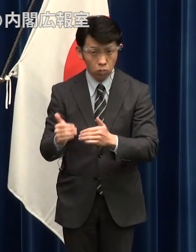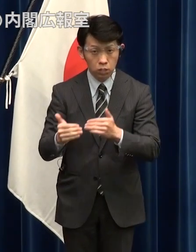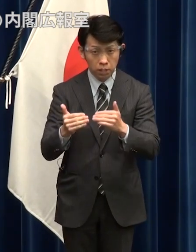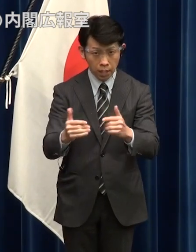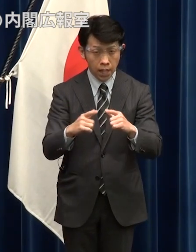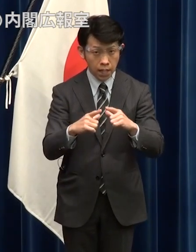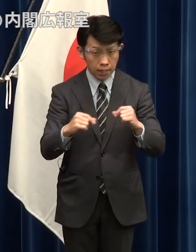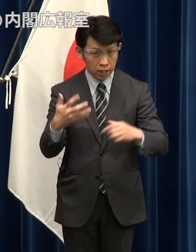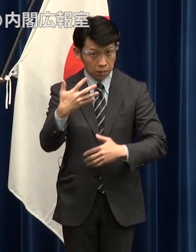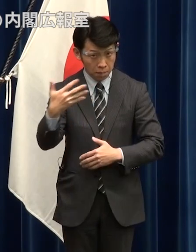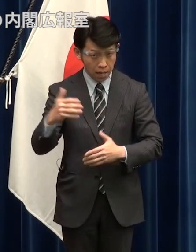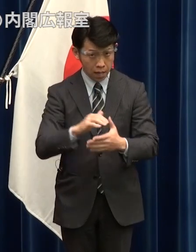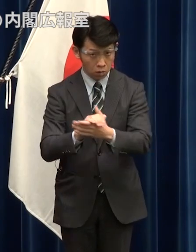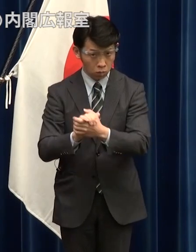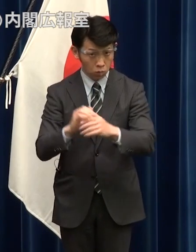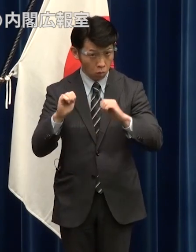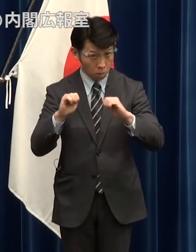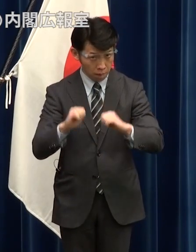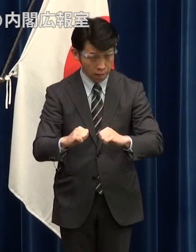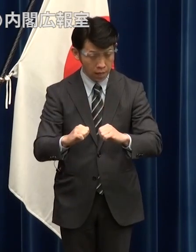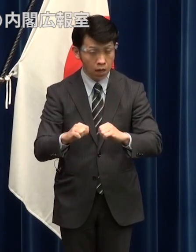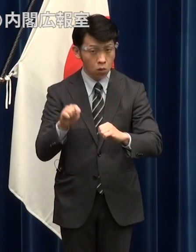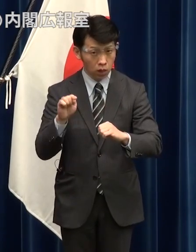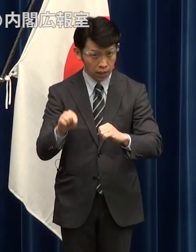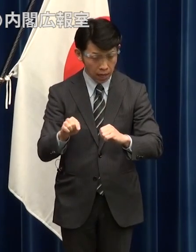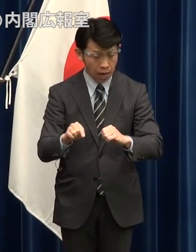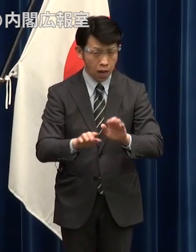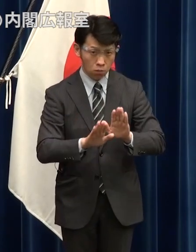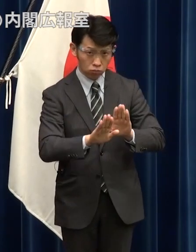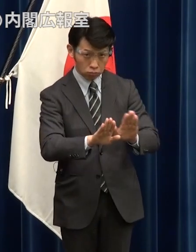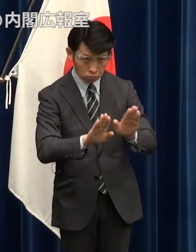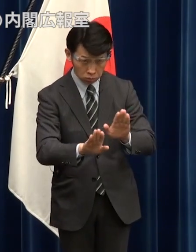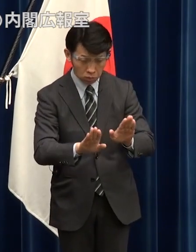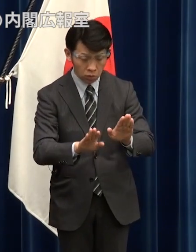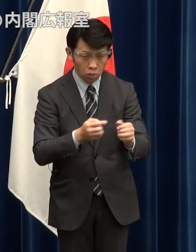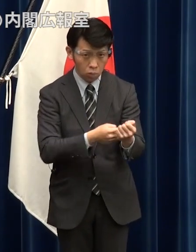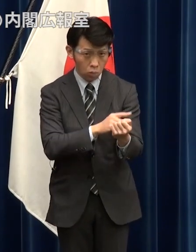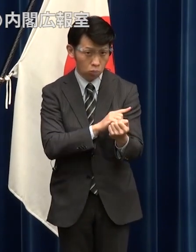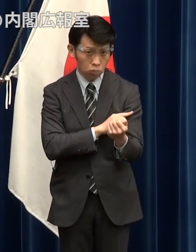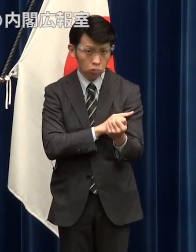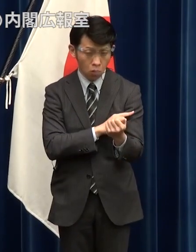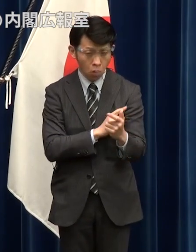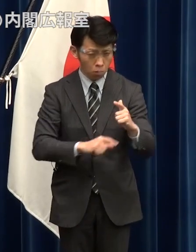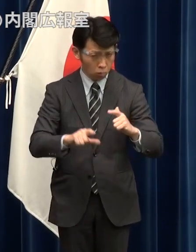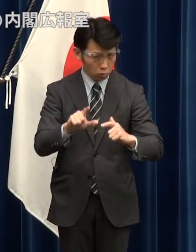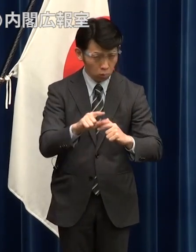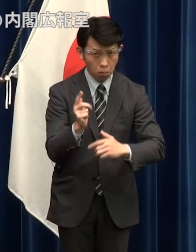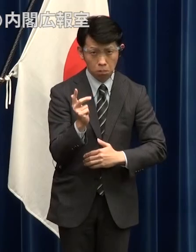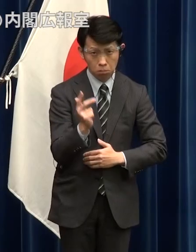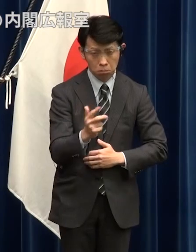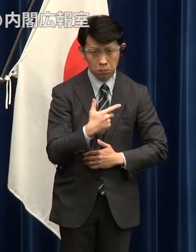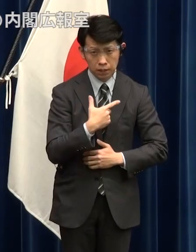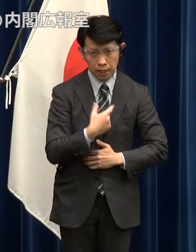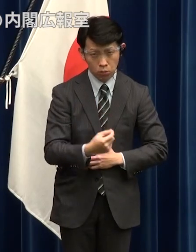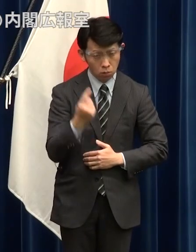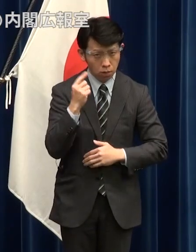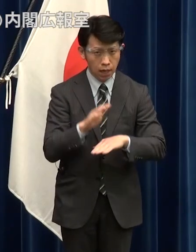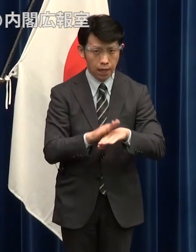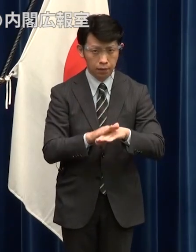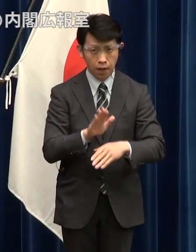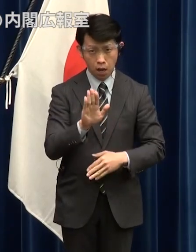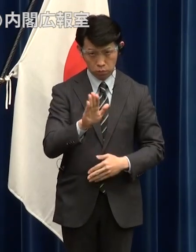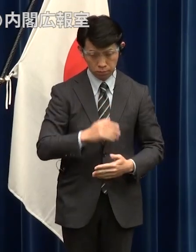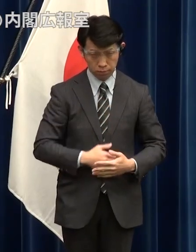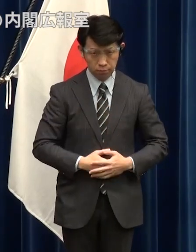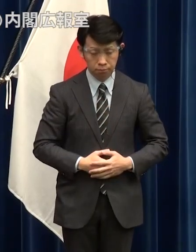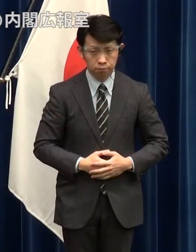同盟の抑止力対処力、これを一層強化していく考えです。以